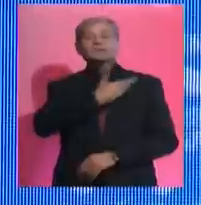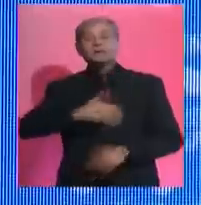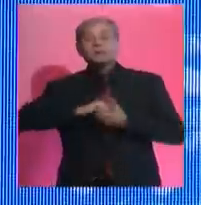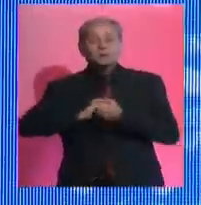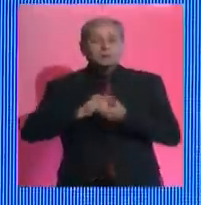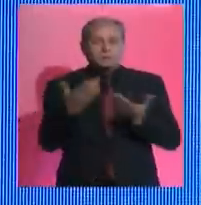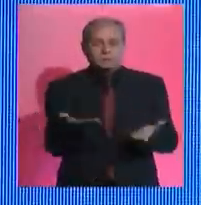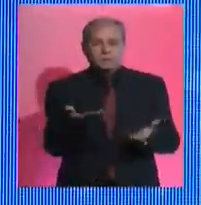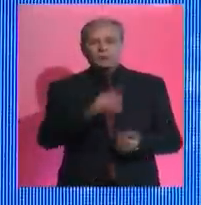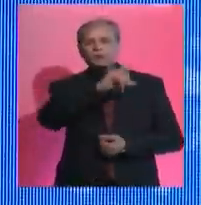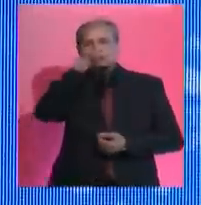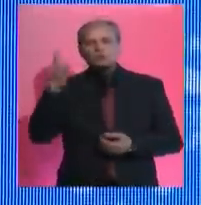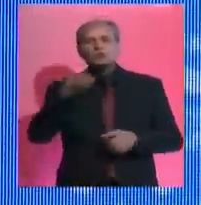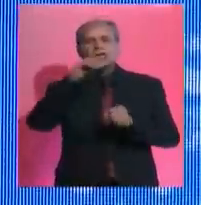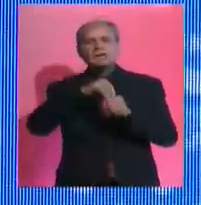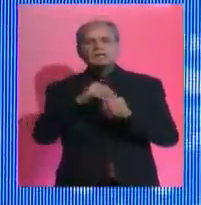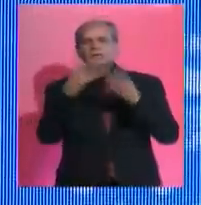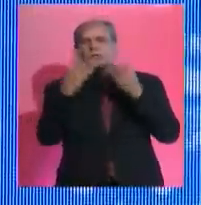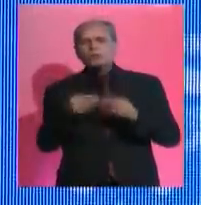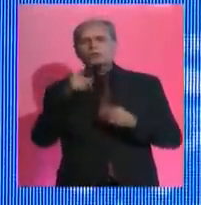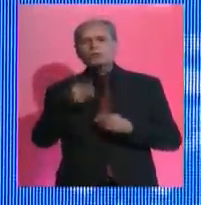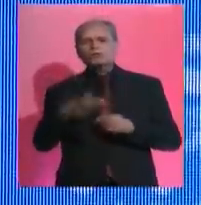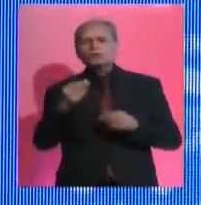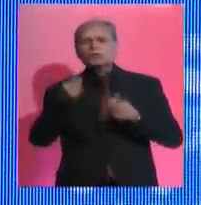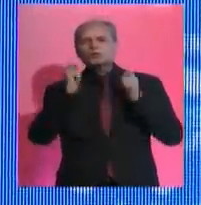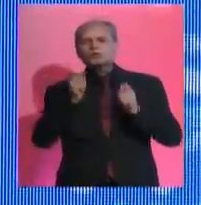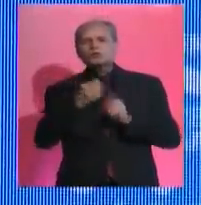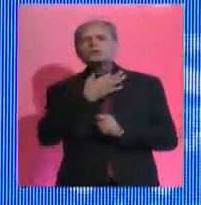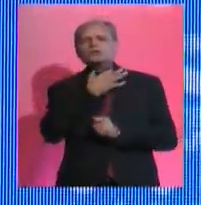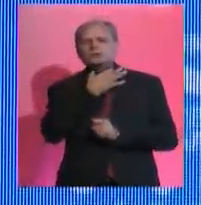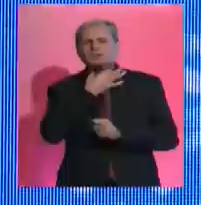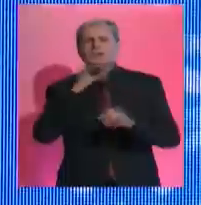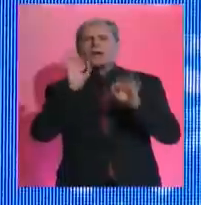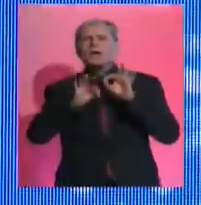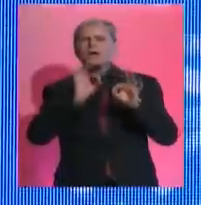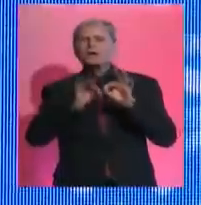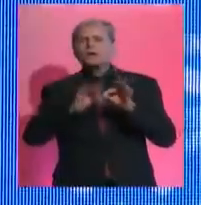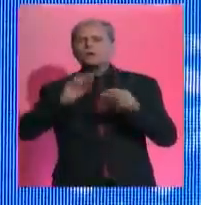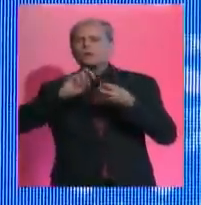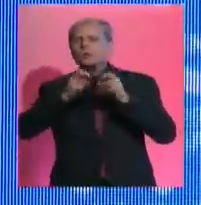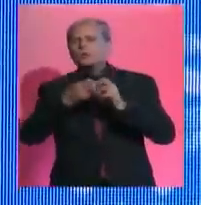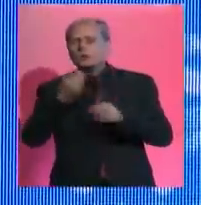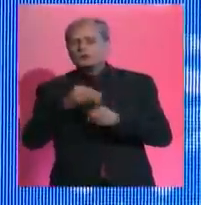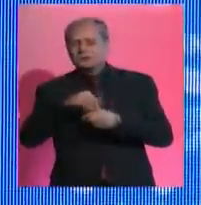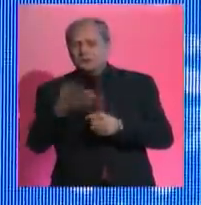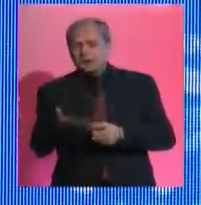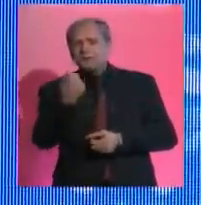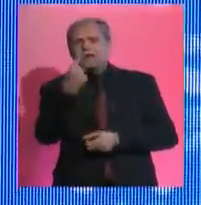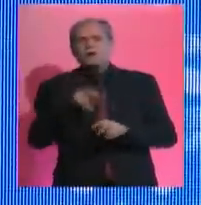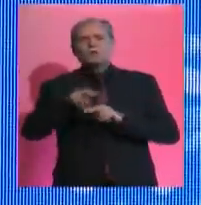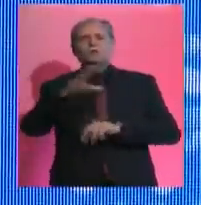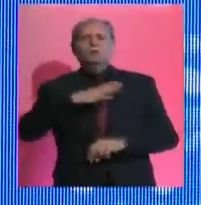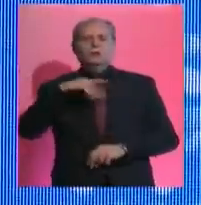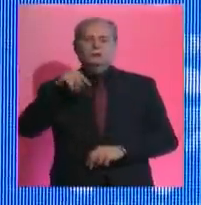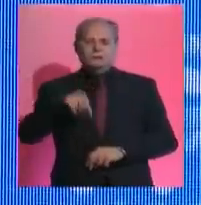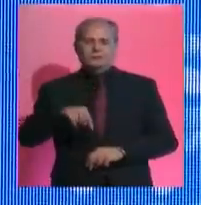dostlarım ülkemizin içinde bulunduğu temel sorunların çözümünün ekonomik buhrandan çıka bilmemizin bir tek